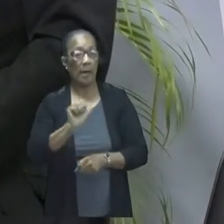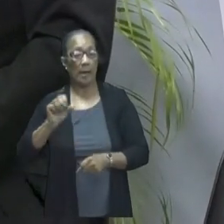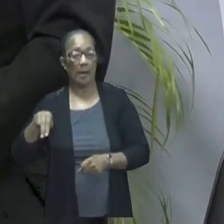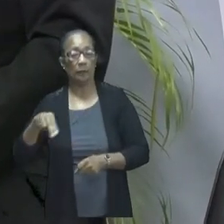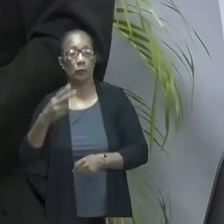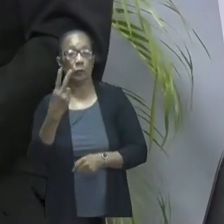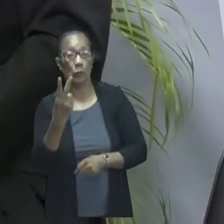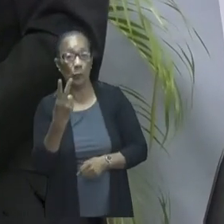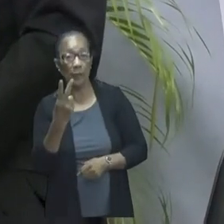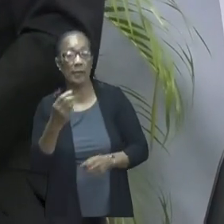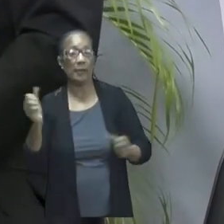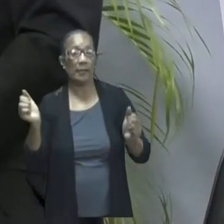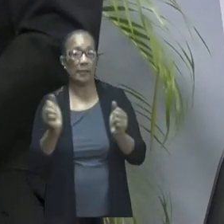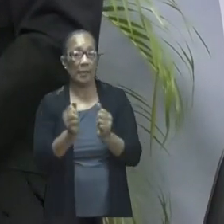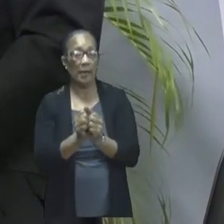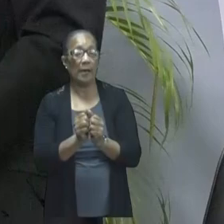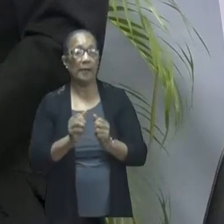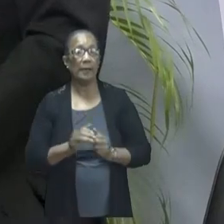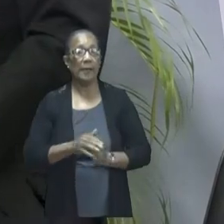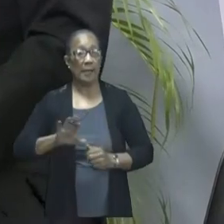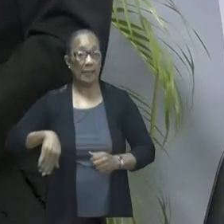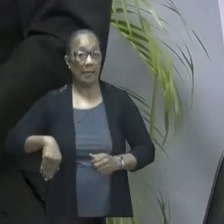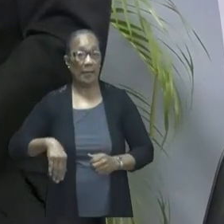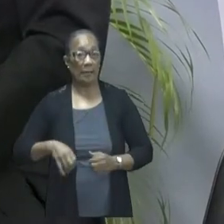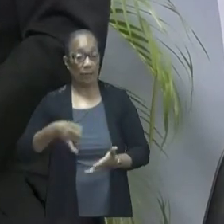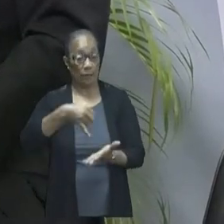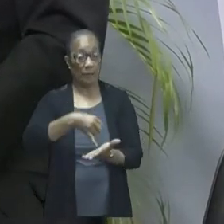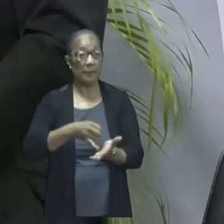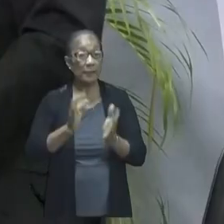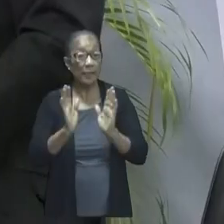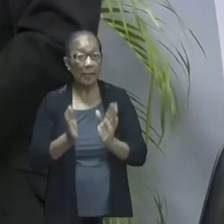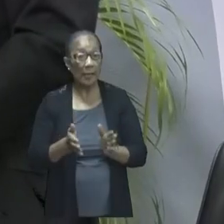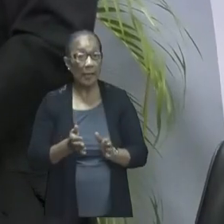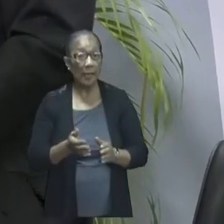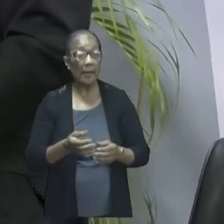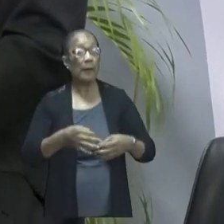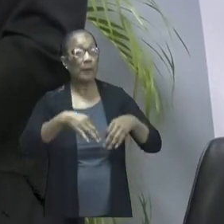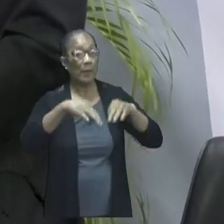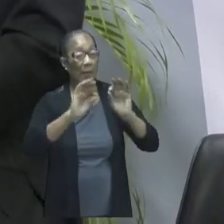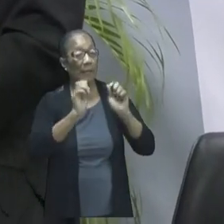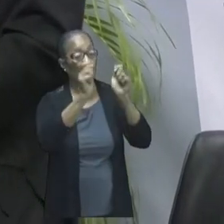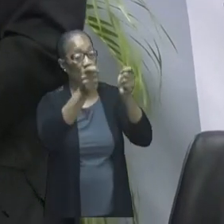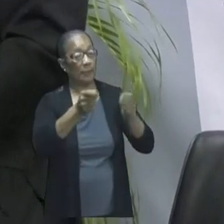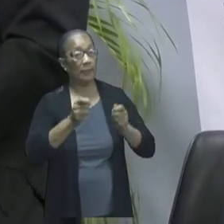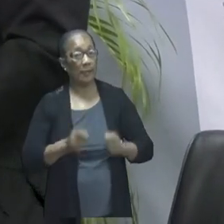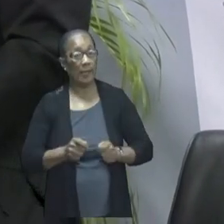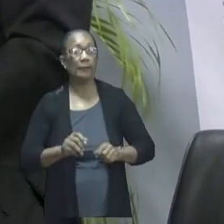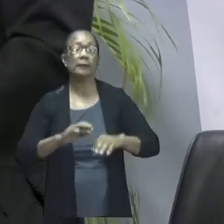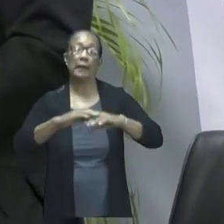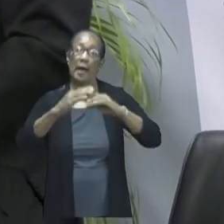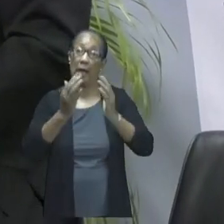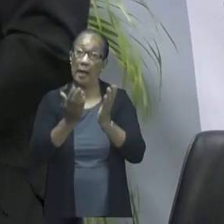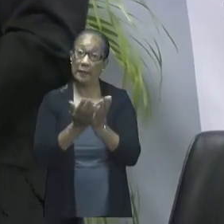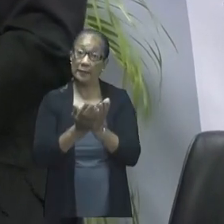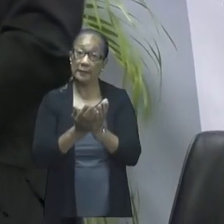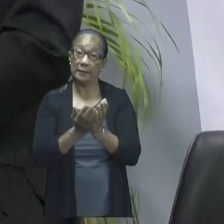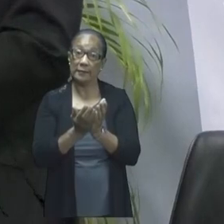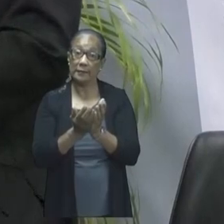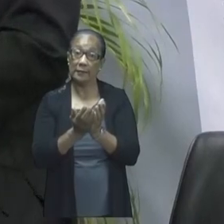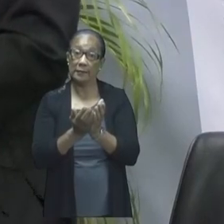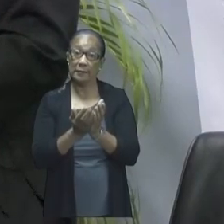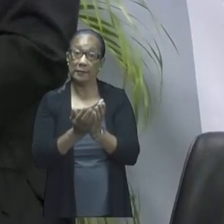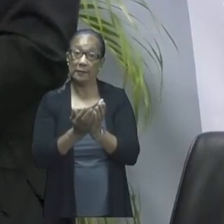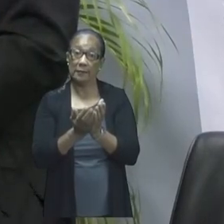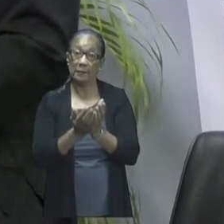de jaren na de verkiezing beleid belezen resultaten en dat allemaal om te zetten